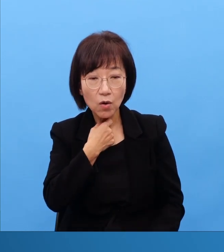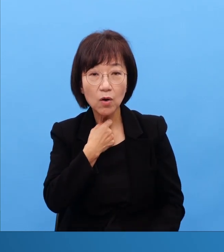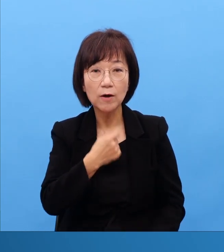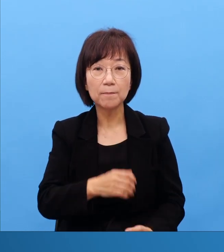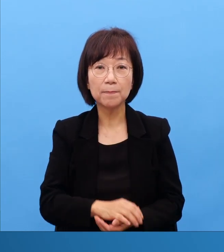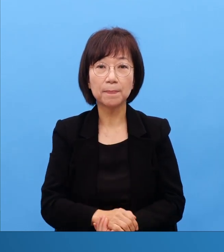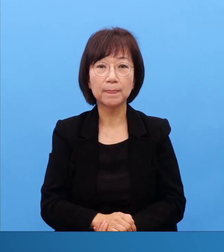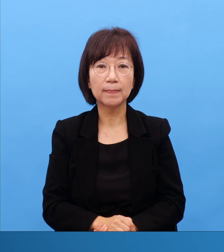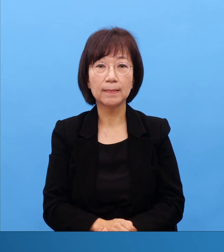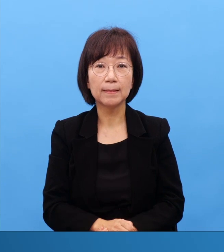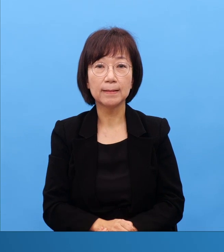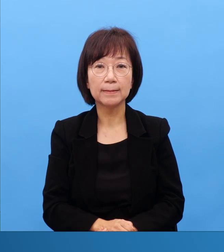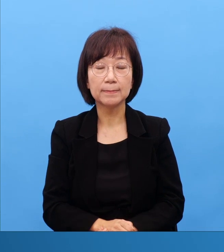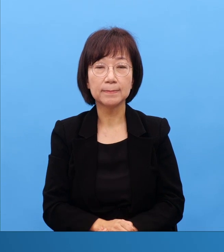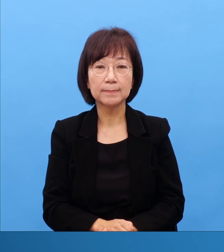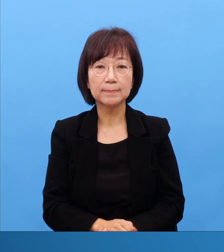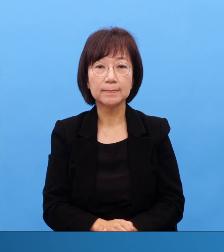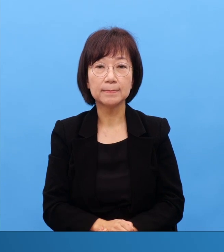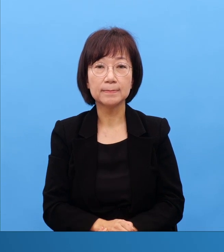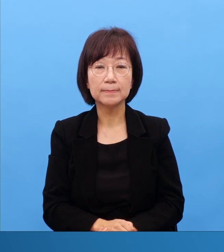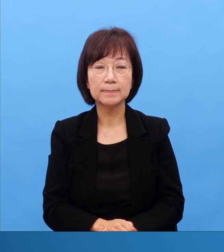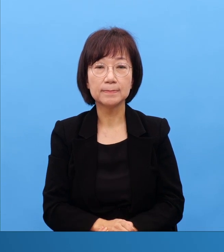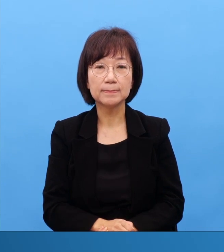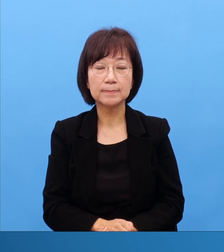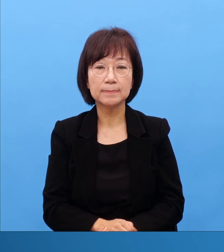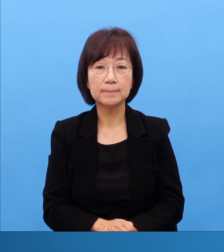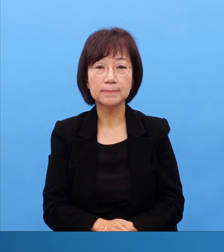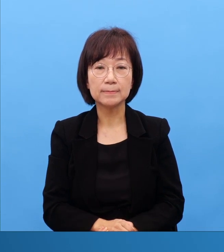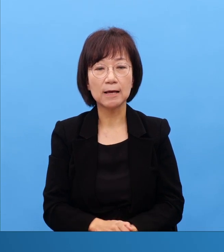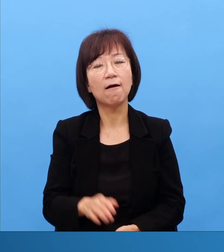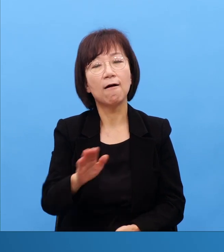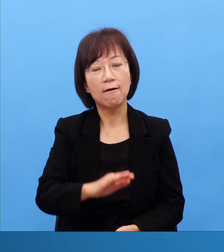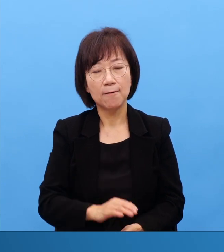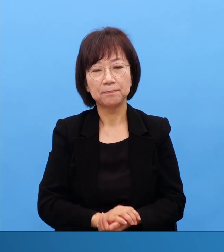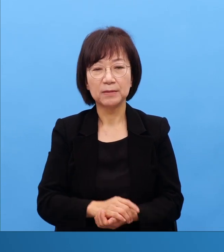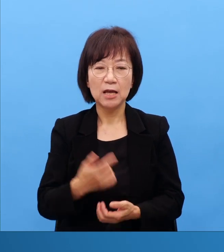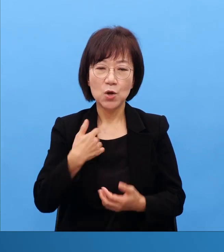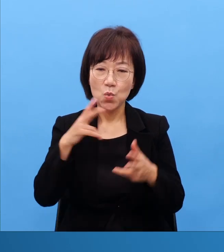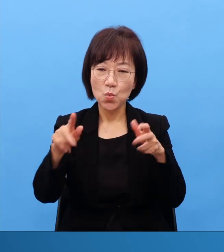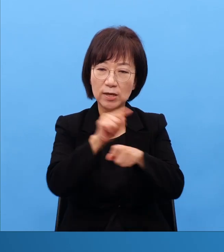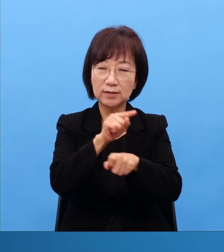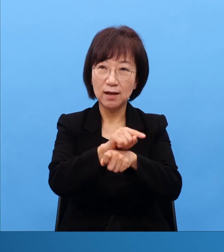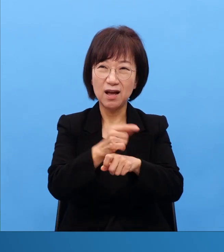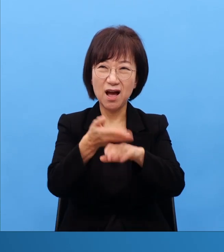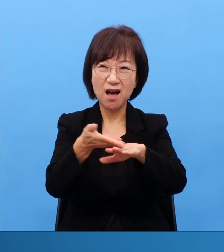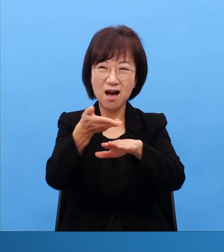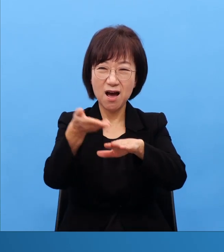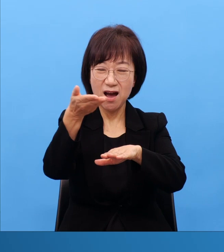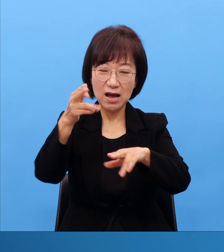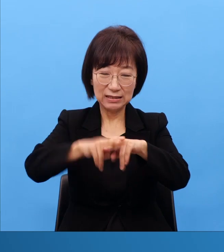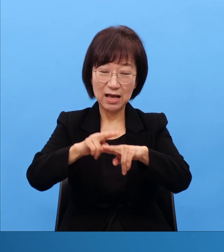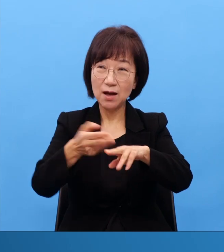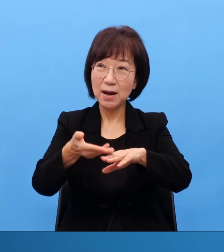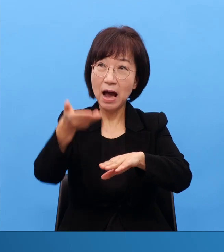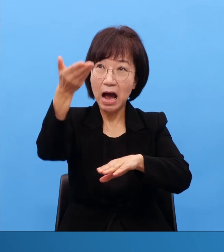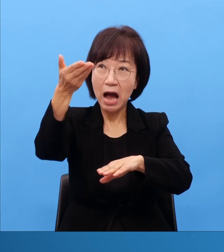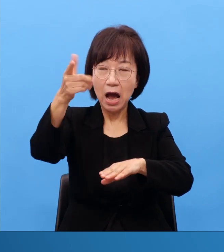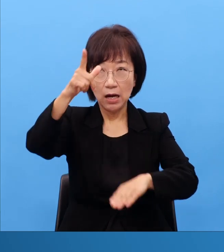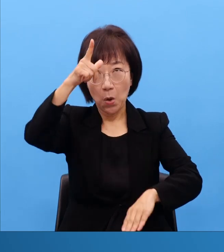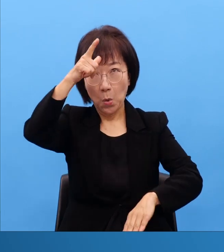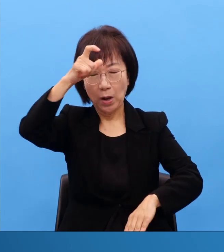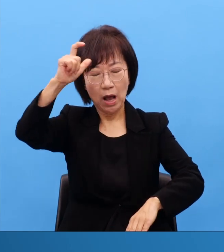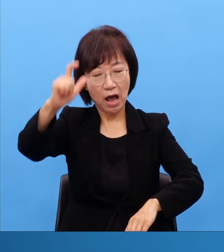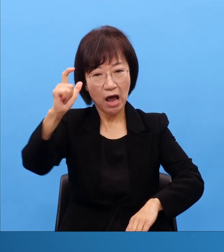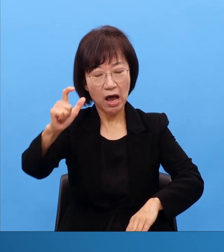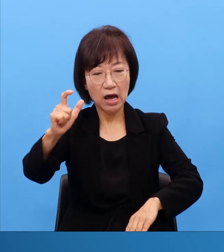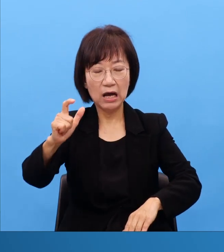제일 위에 있는 위에 사람들이 안 바뀐대요. 그렇겠지. And what they say is most difficult for them as they live their lives in society is that they're